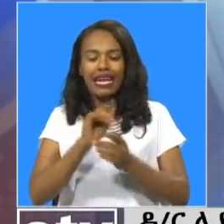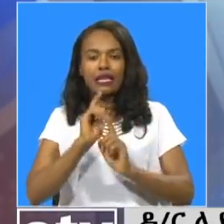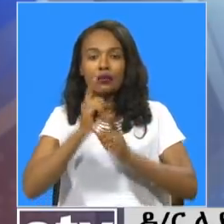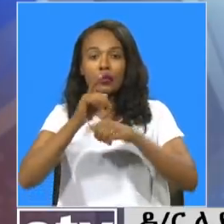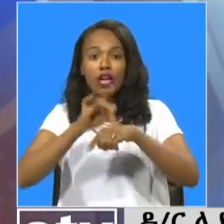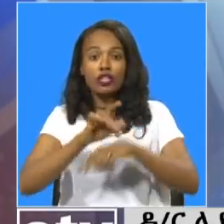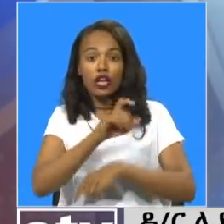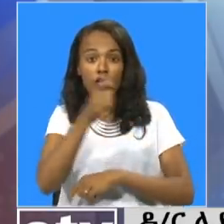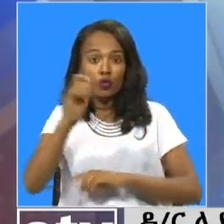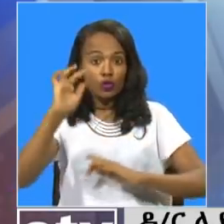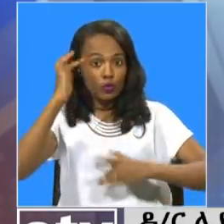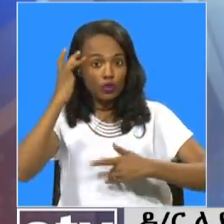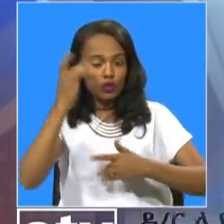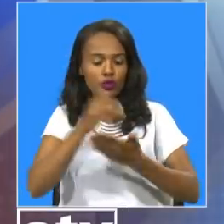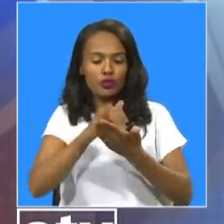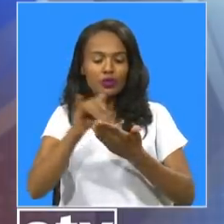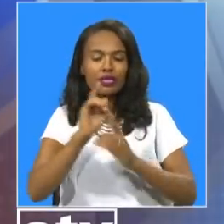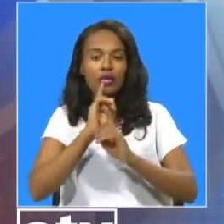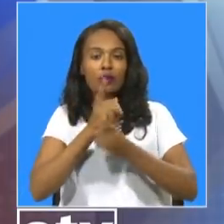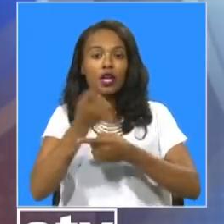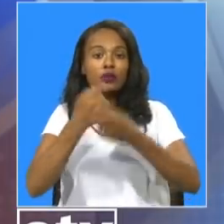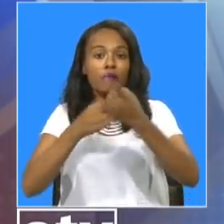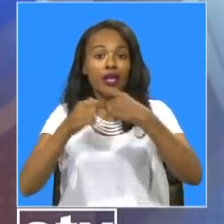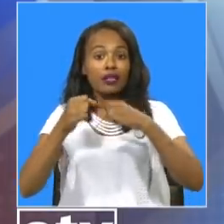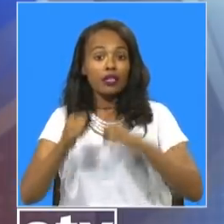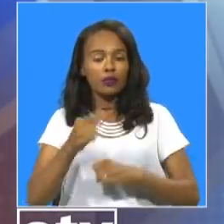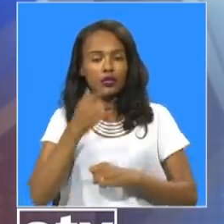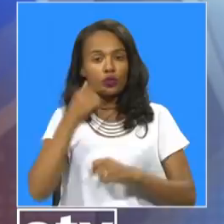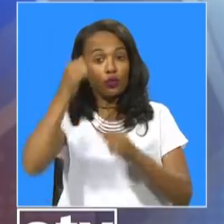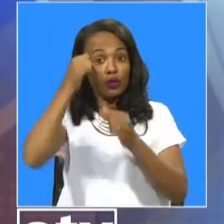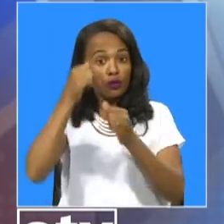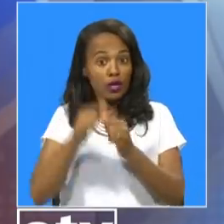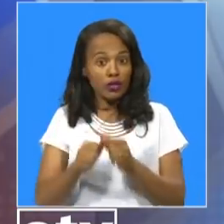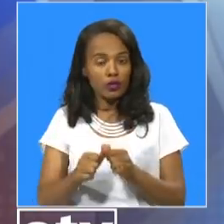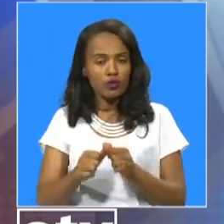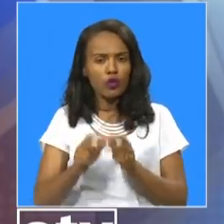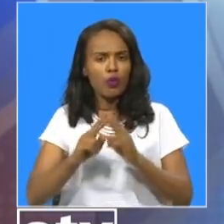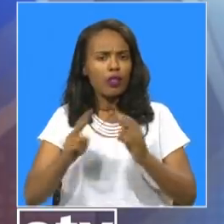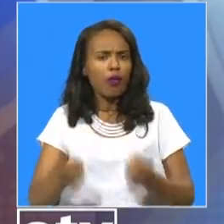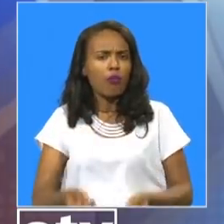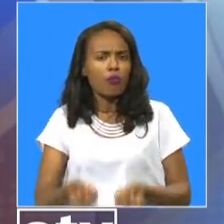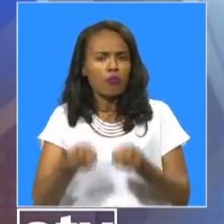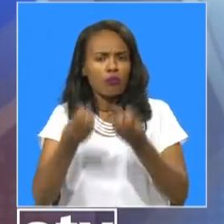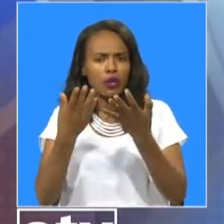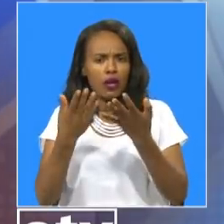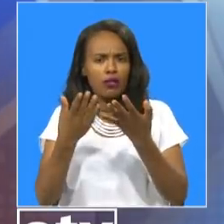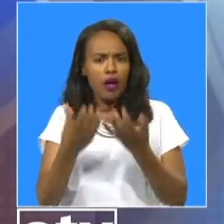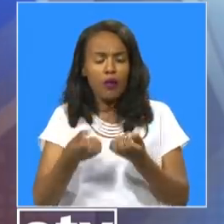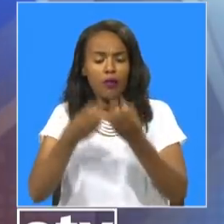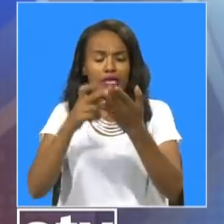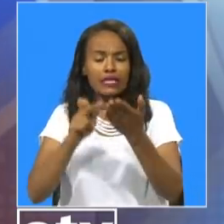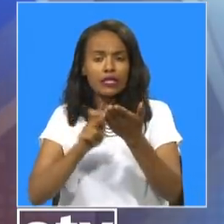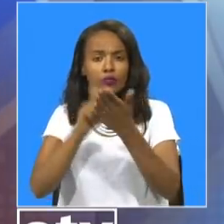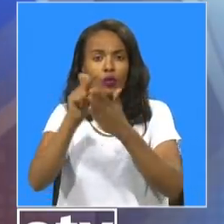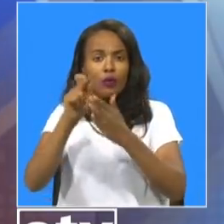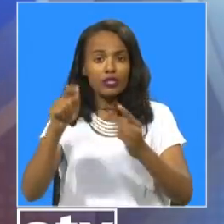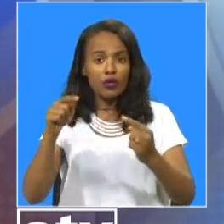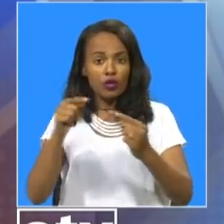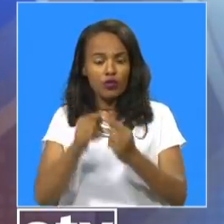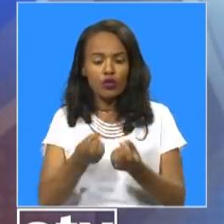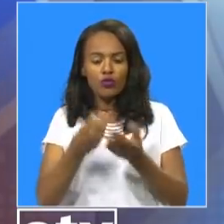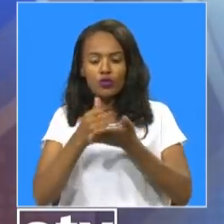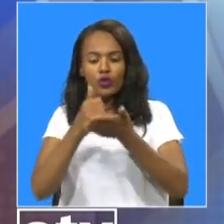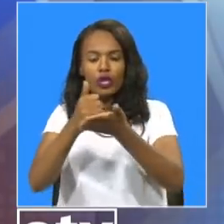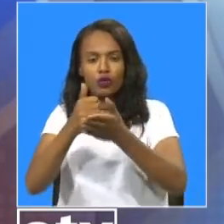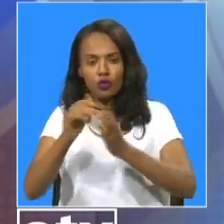ላይ ለሌሎች በሽታዎችም እንደዚህ አይነት ምላሽ መምጣት እንደሚችል ነው። እንደምናስታውሰው በጣም በርካታ ዲፕሎማሲያዊ ግንኙነቶች ብዙ